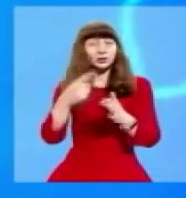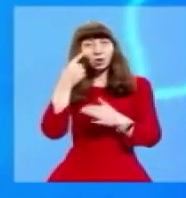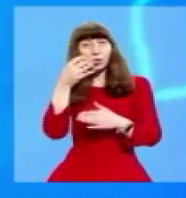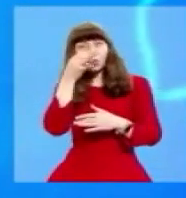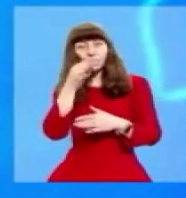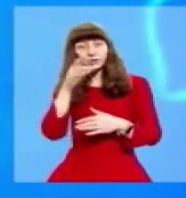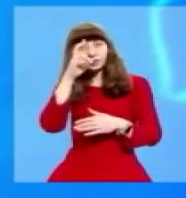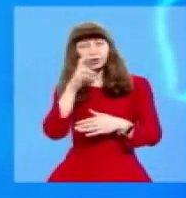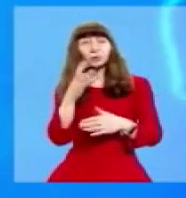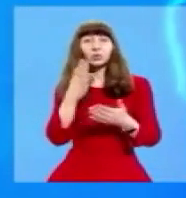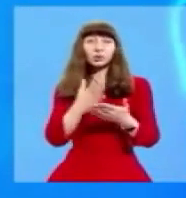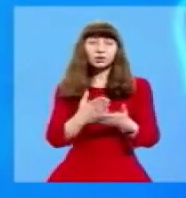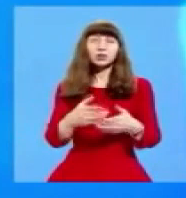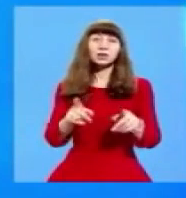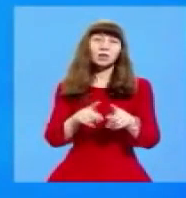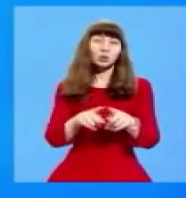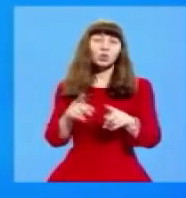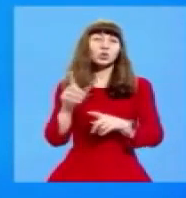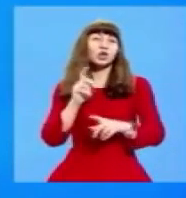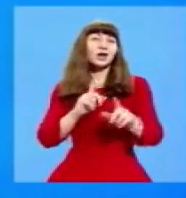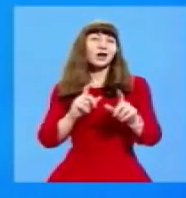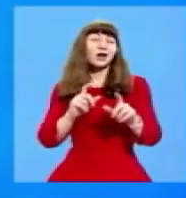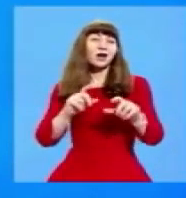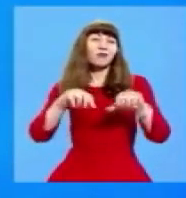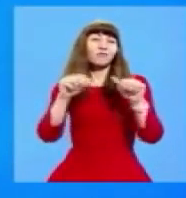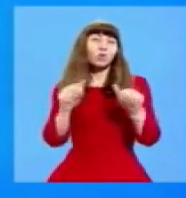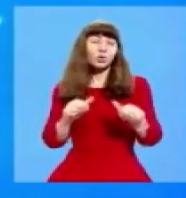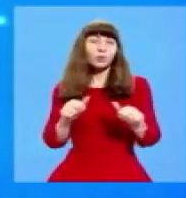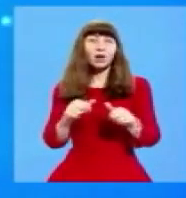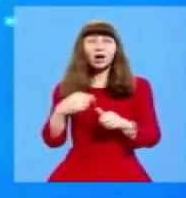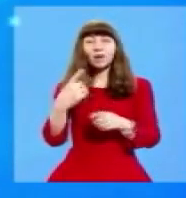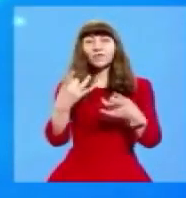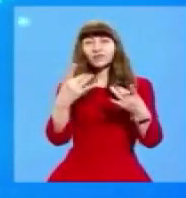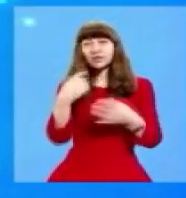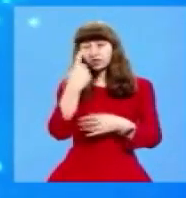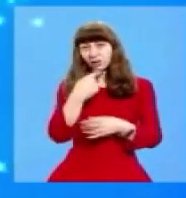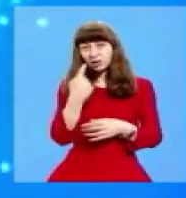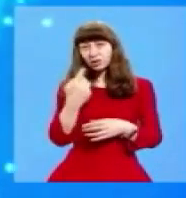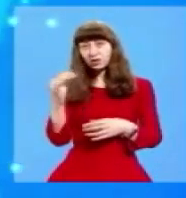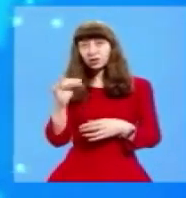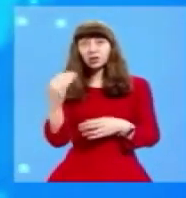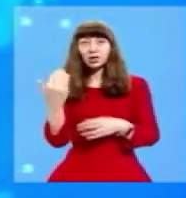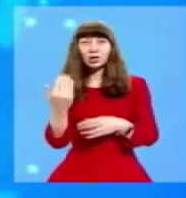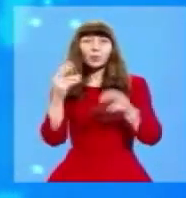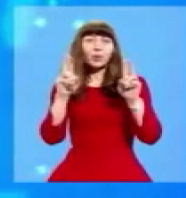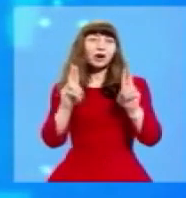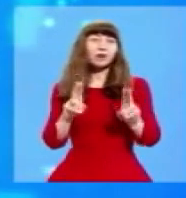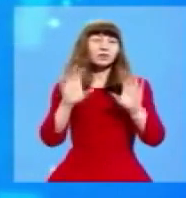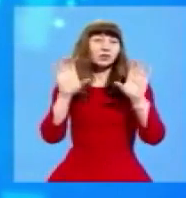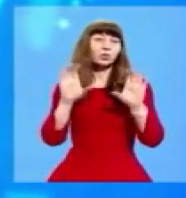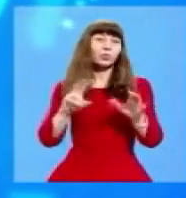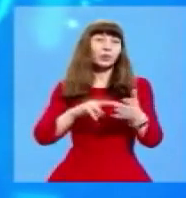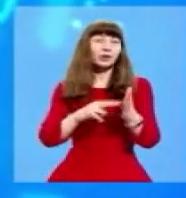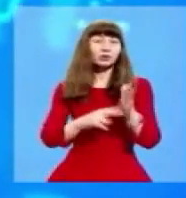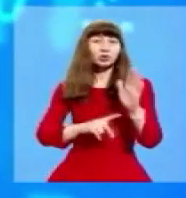опыт стран, в которых уже сформировался институт банкротства физических лиц и приняты их положительные нормы. Законопроект